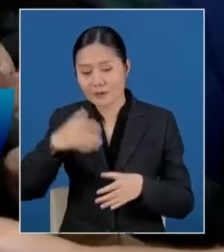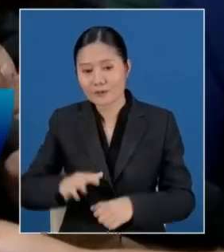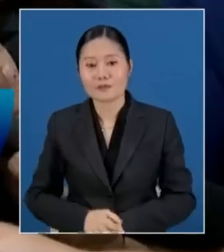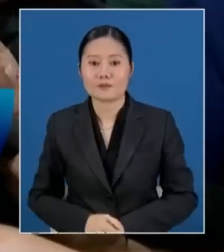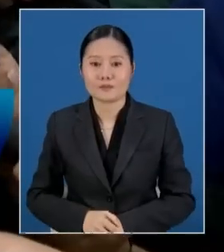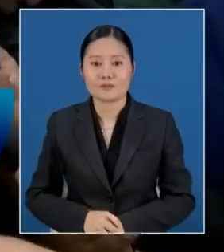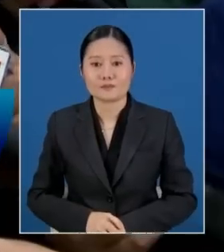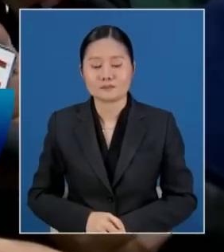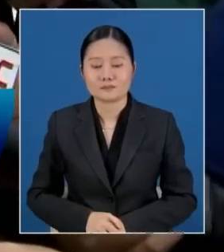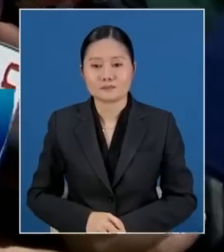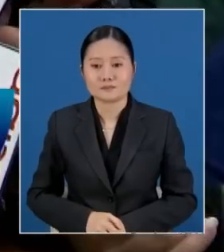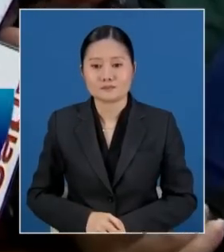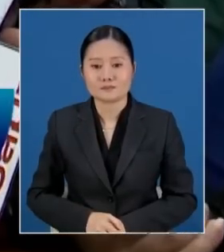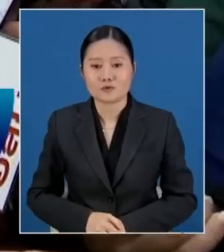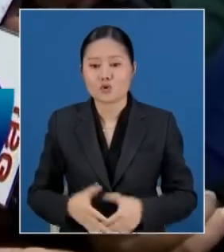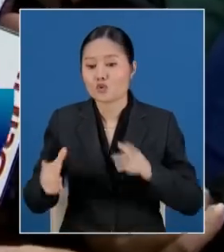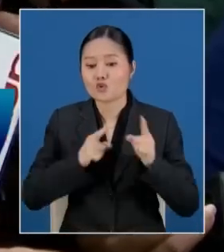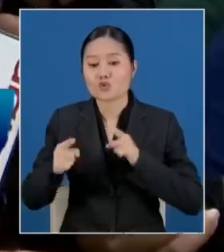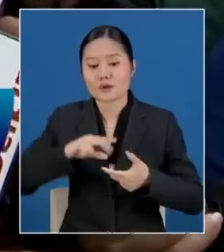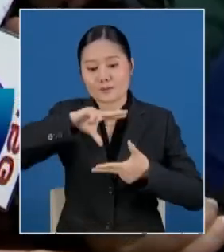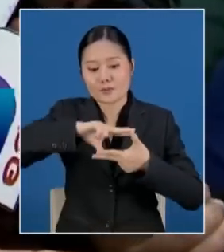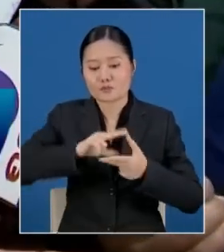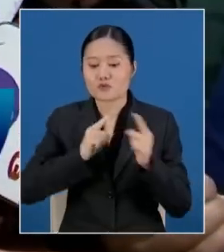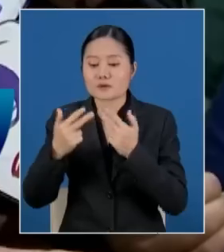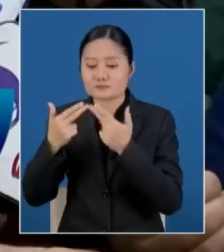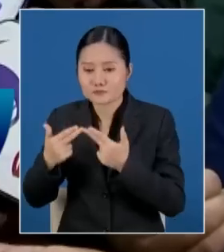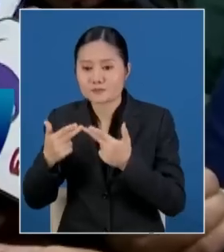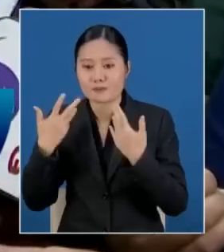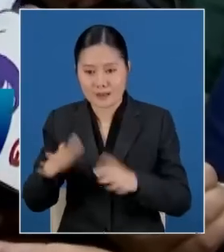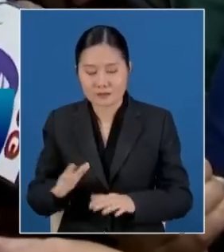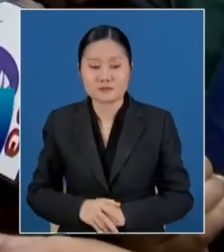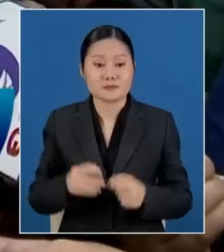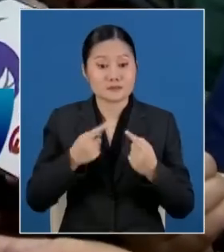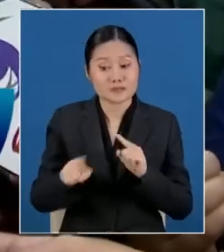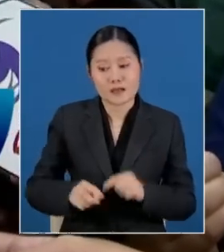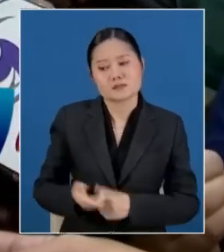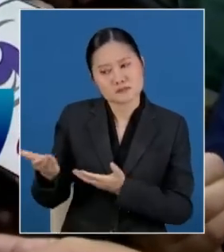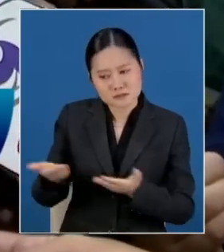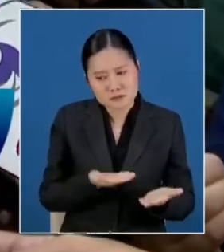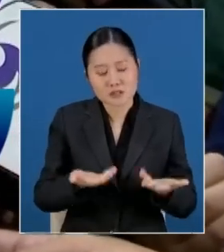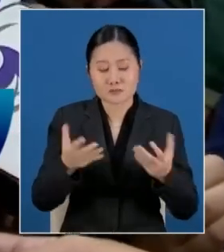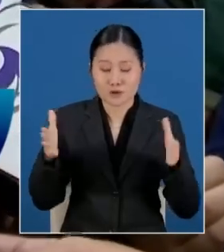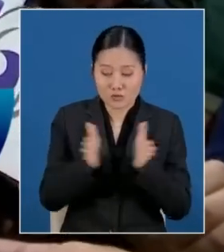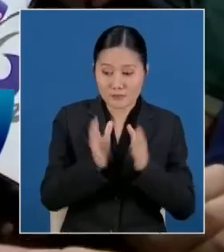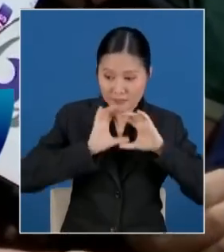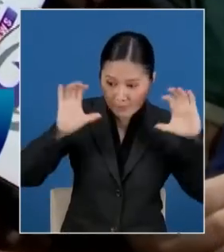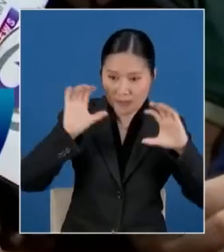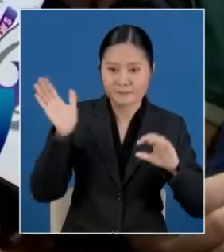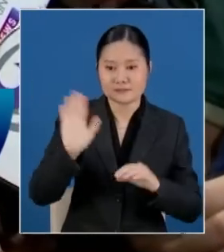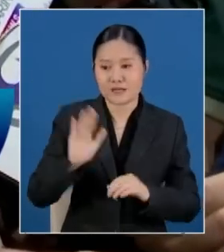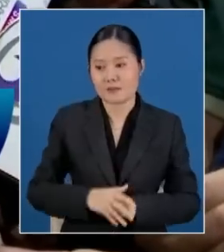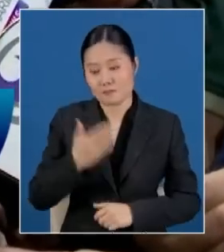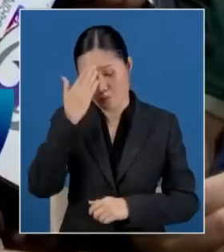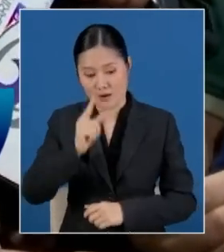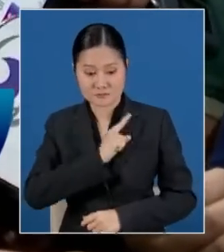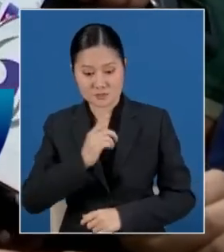่ ขั้วเดิมนะฮะก็ ค ือ พลังประชารัฐ กับรวมไทยสร้างชาติฮะแต่ไม่ได้มีการทาบทามเป็นส่วนตัวนะ ครับ เพราะว่ามันไม่ใช่หน้า